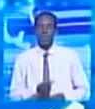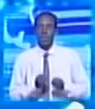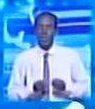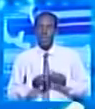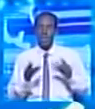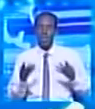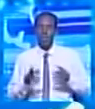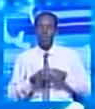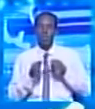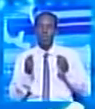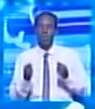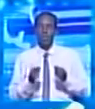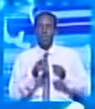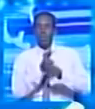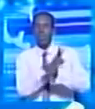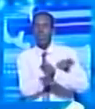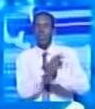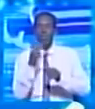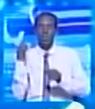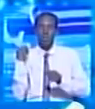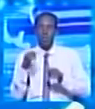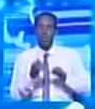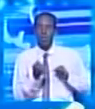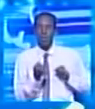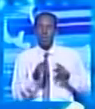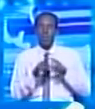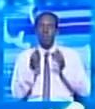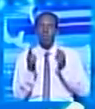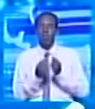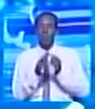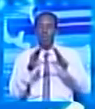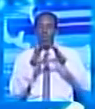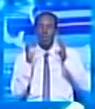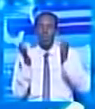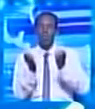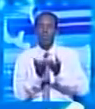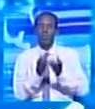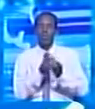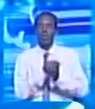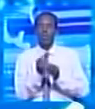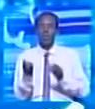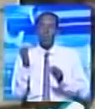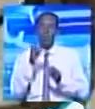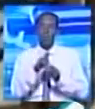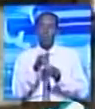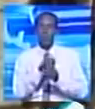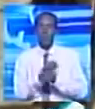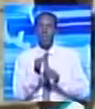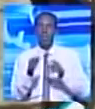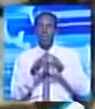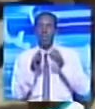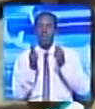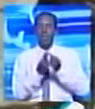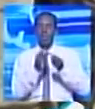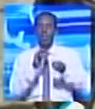Satisfait donc des résultats, le chef d'état-major général des armées a exhorté l'ensemble des stagiaires à fournir plus d'efforts. Le chef d'état-major général des armées a